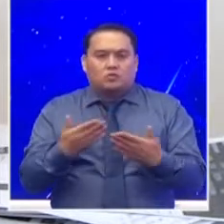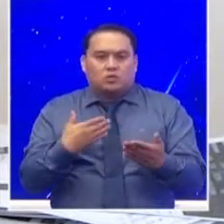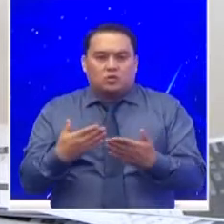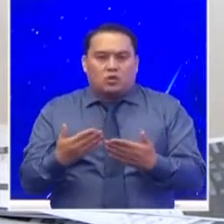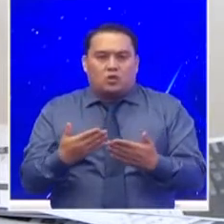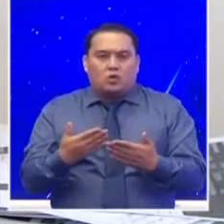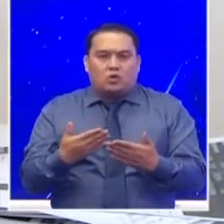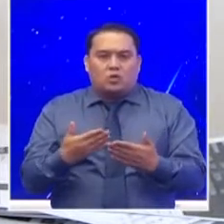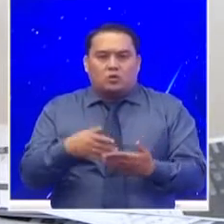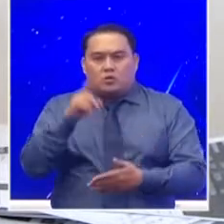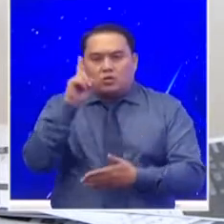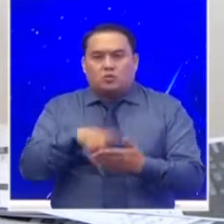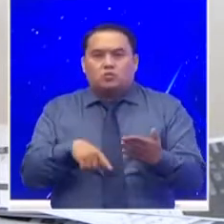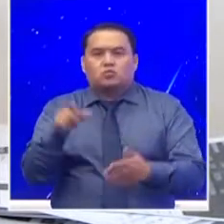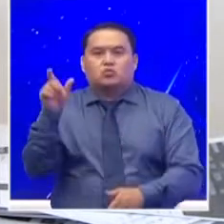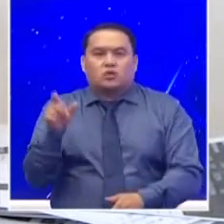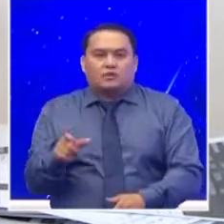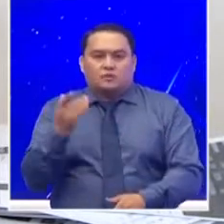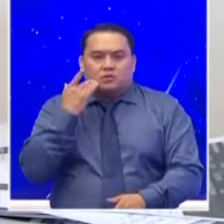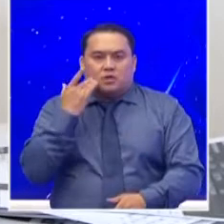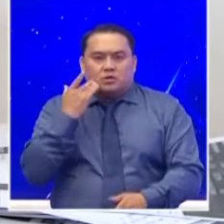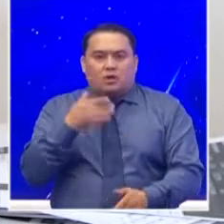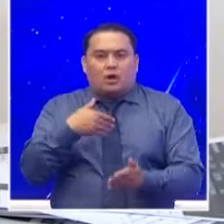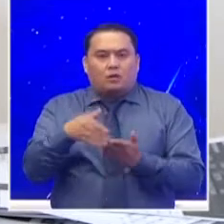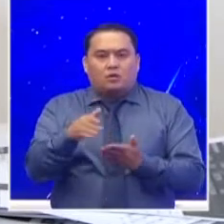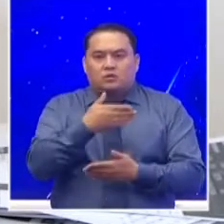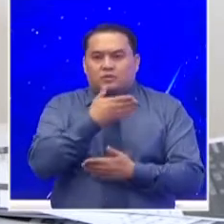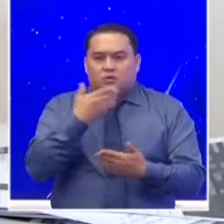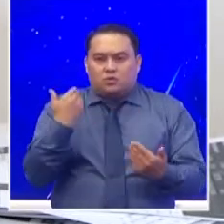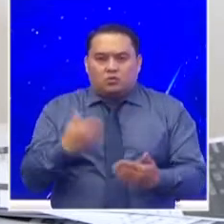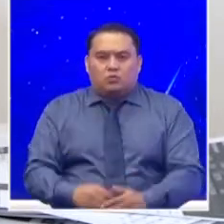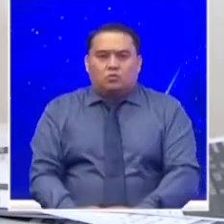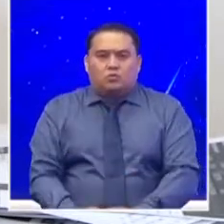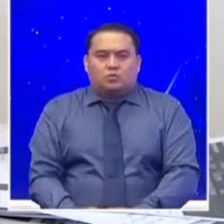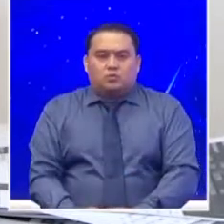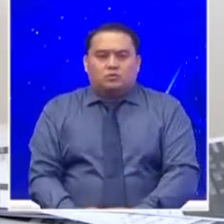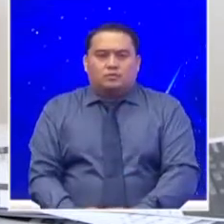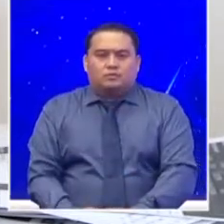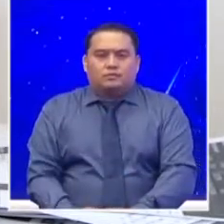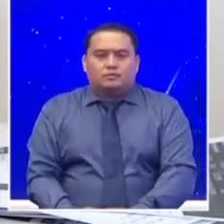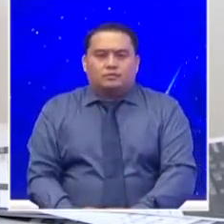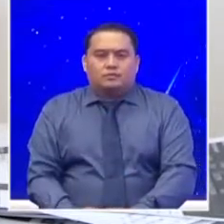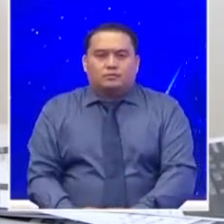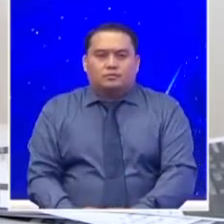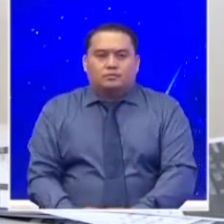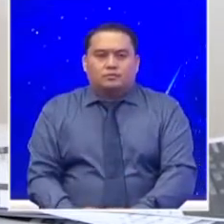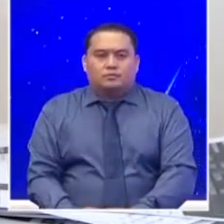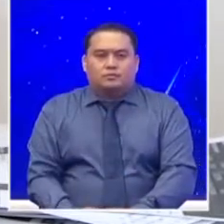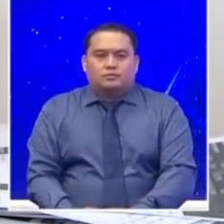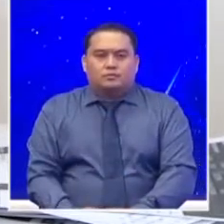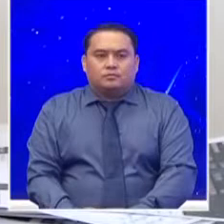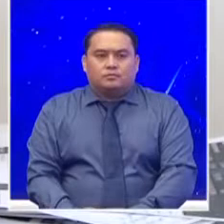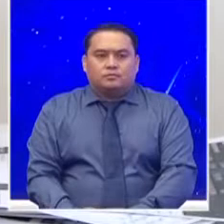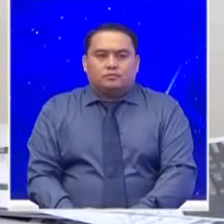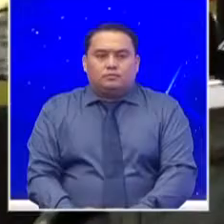Берег, очень надежный человек, он всегда не отказывает и выходит на смену, вне очереди. То, что